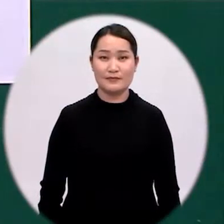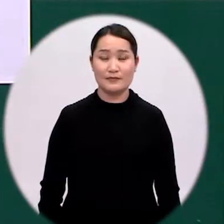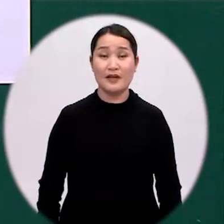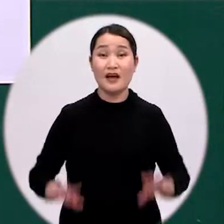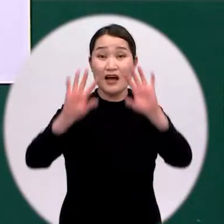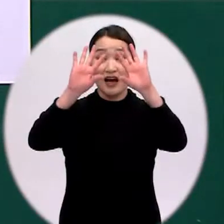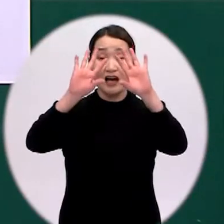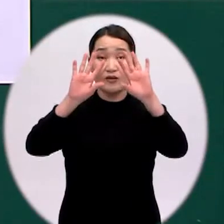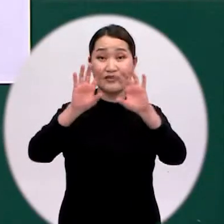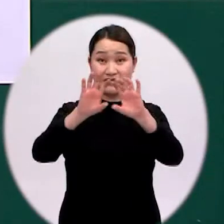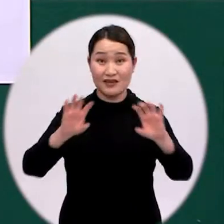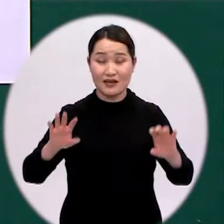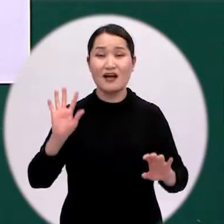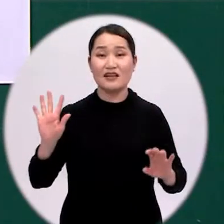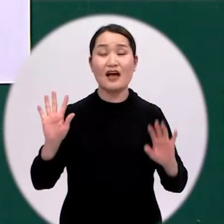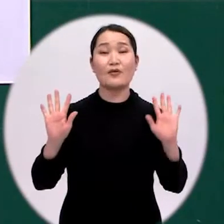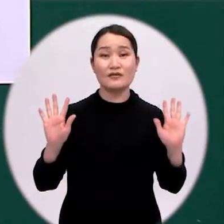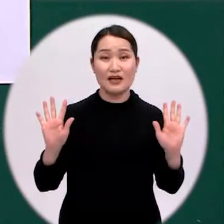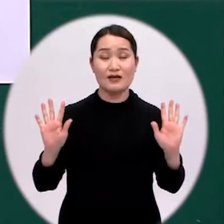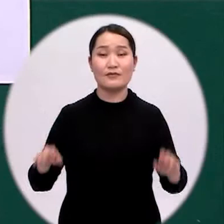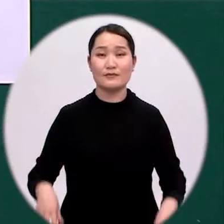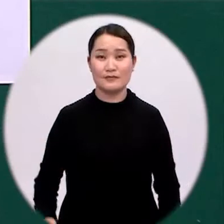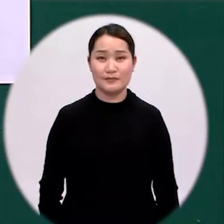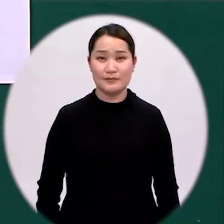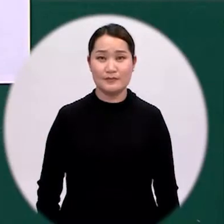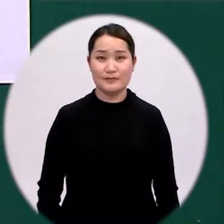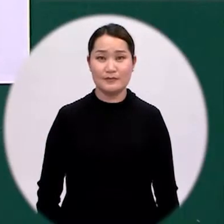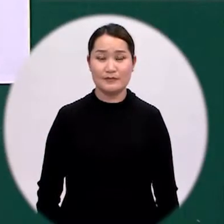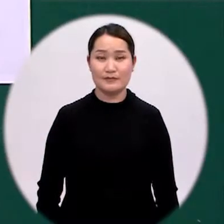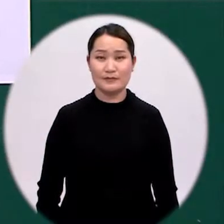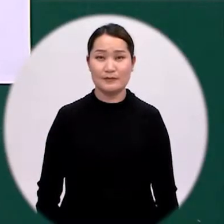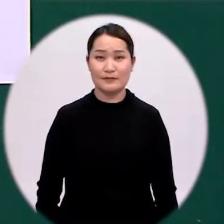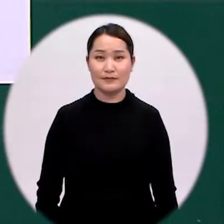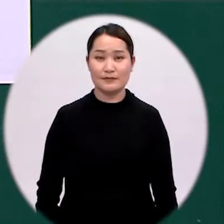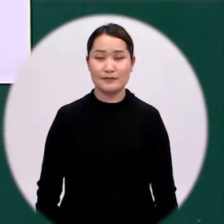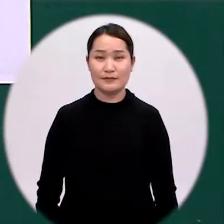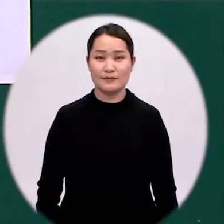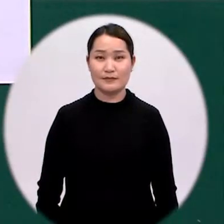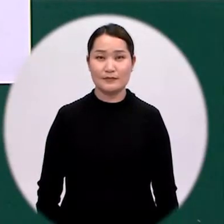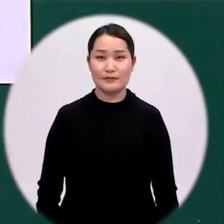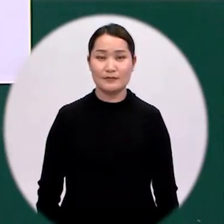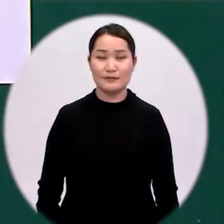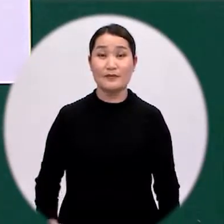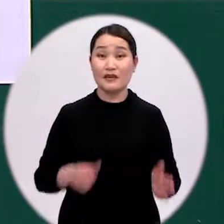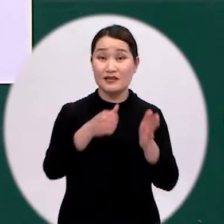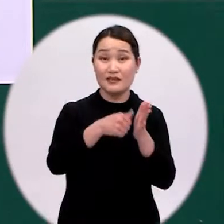10 төгрөг маань 2 ширхэг 5 төгрөг болж задардим байна. За, хүүхдүүдээ одоо дэвтэр дээрээ бичээ.